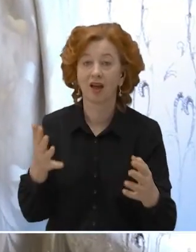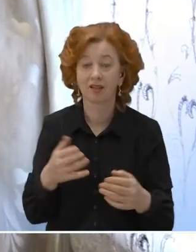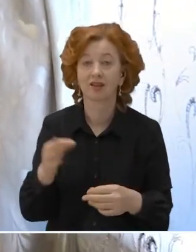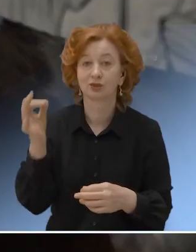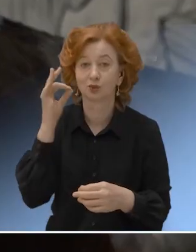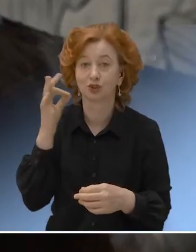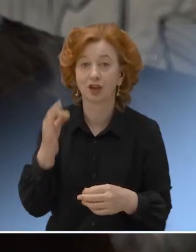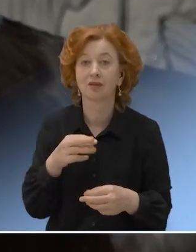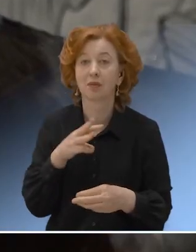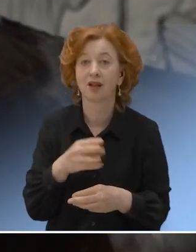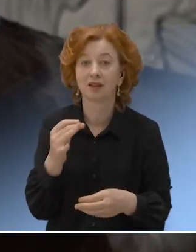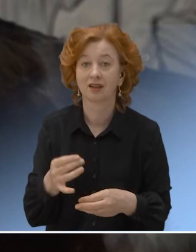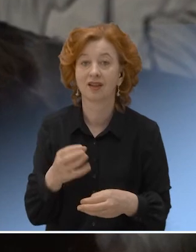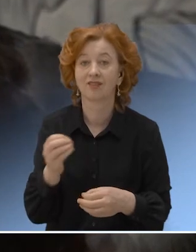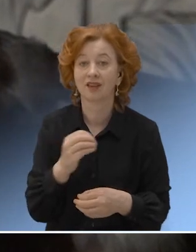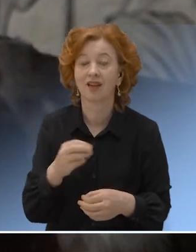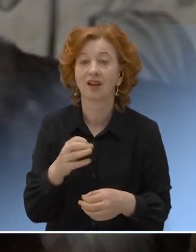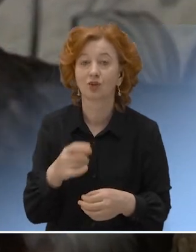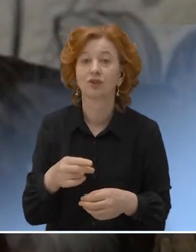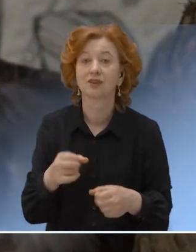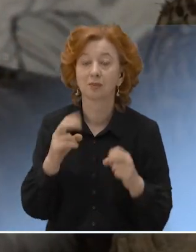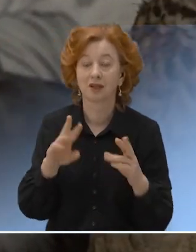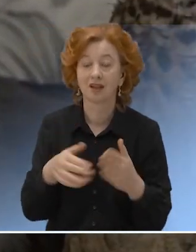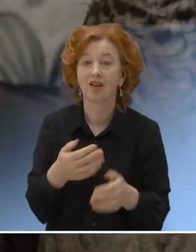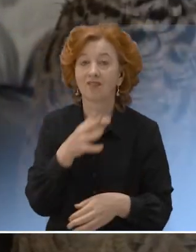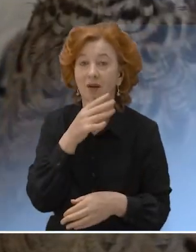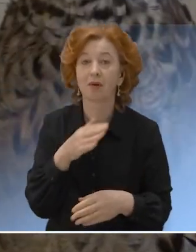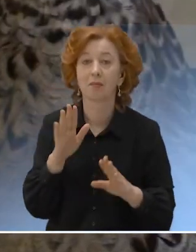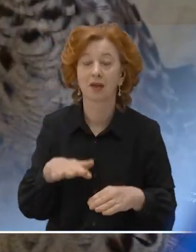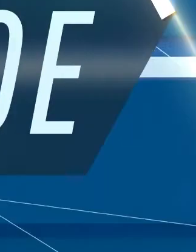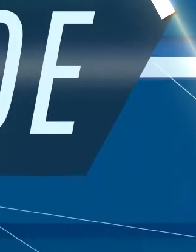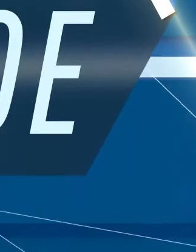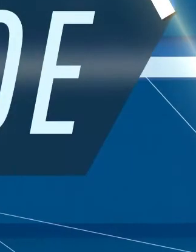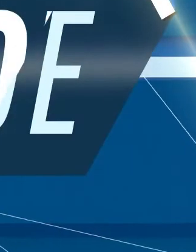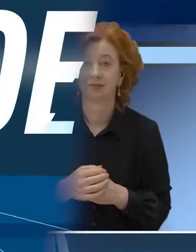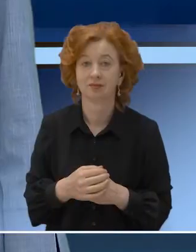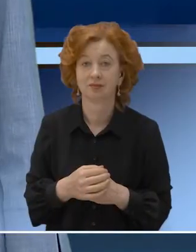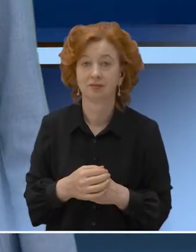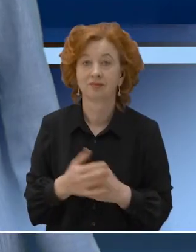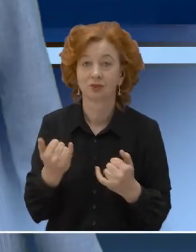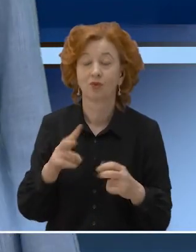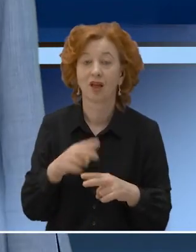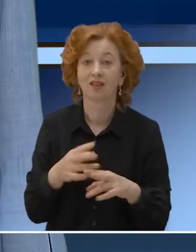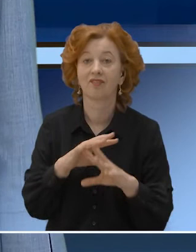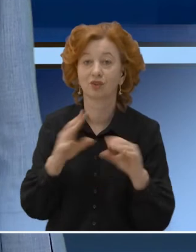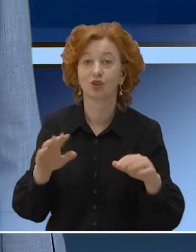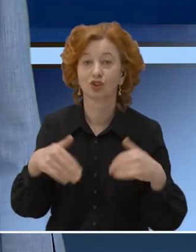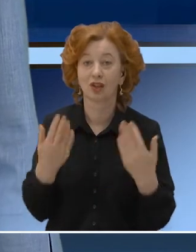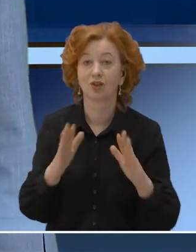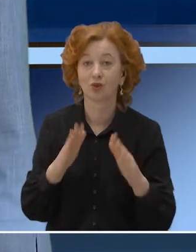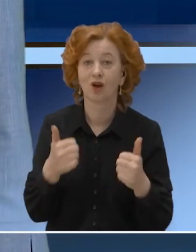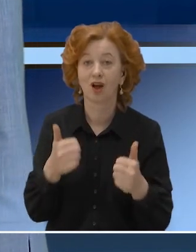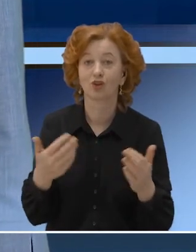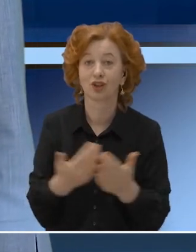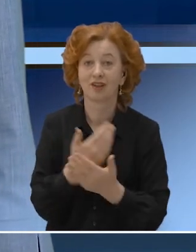некогда скучать. Михаил Игнатенко и Евгений Трачук специально для «Время местное». На сегодня это все. Мы желаем